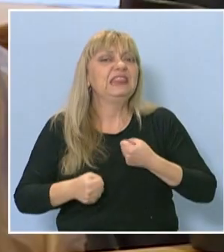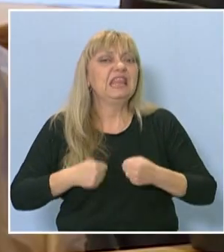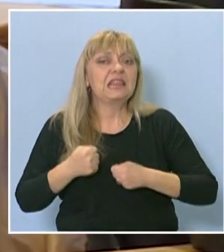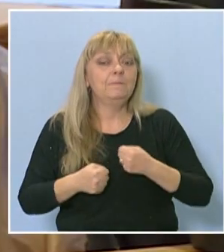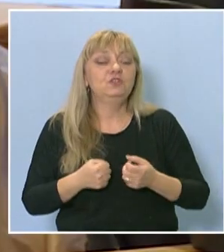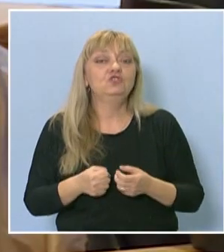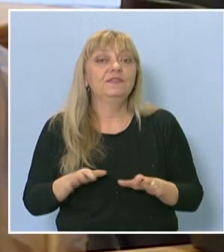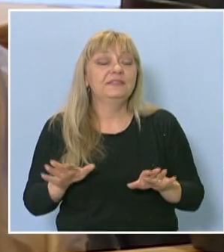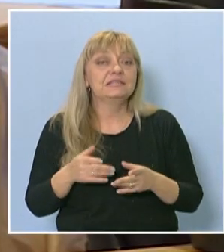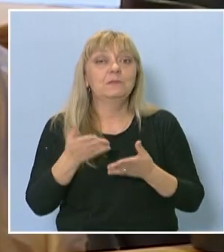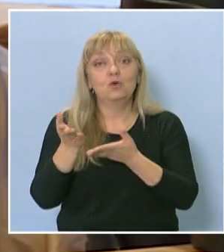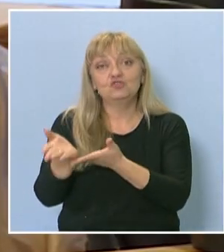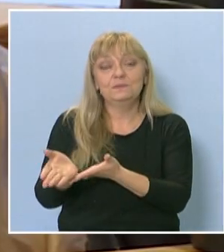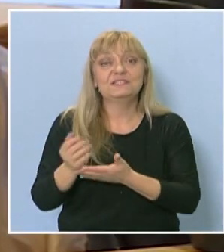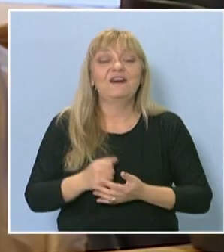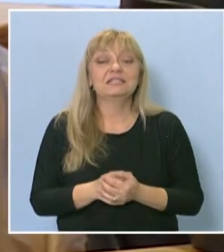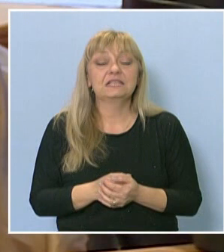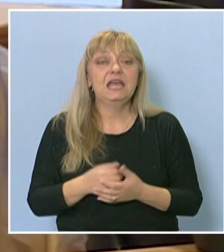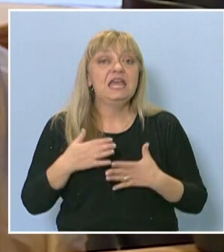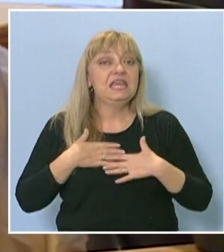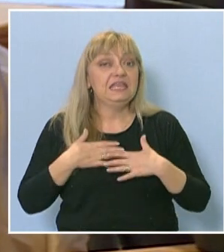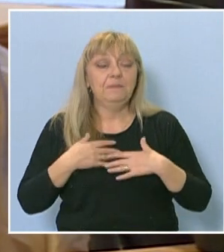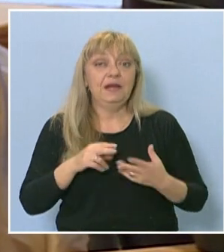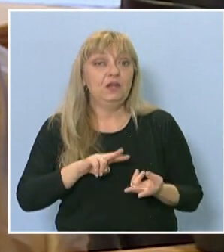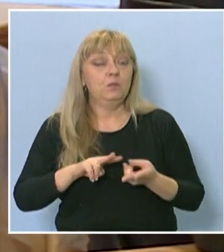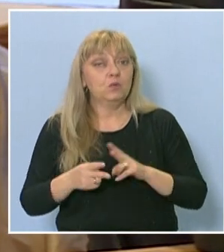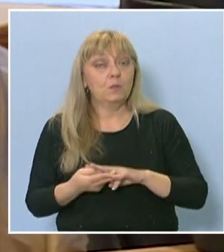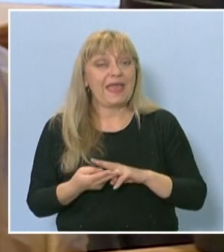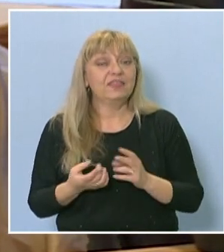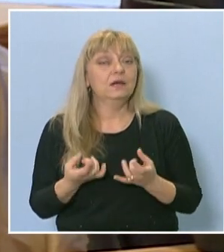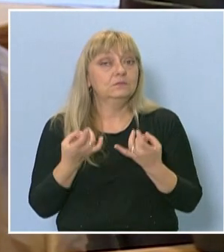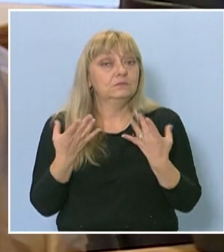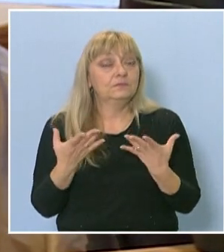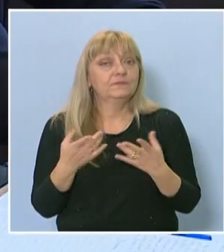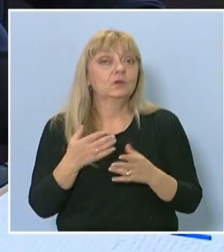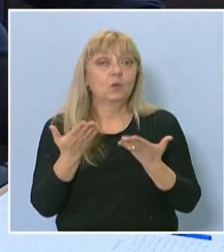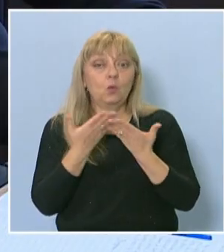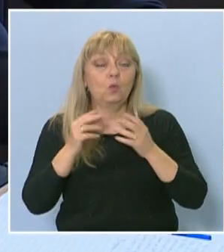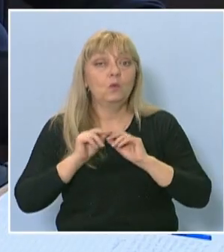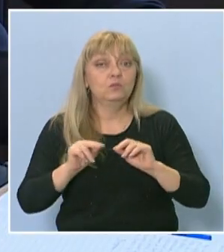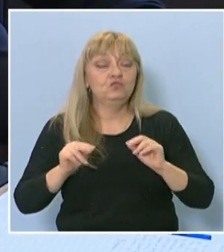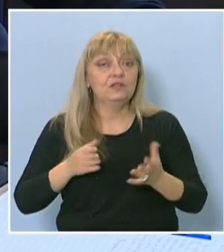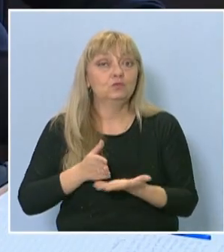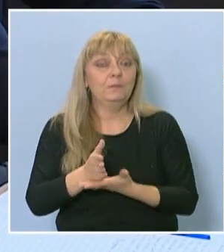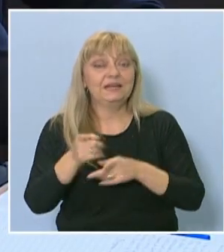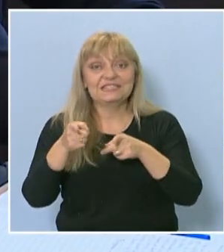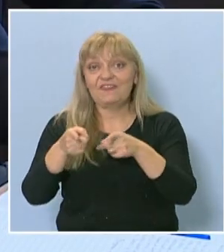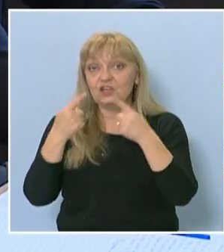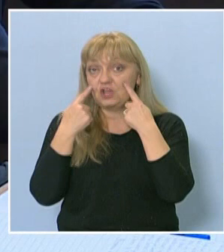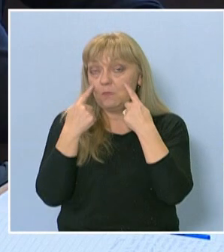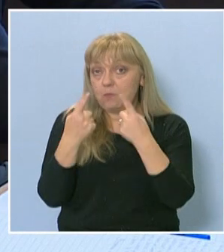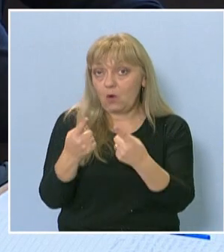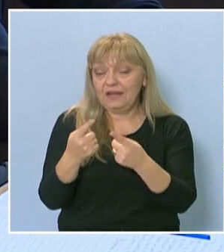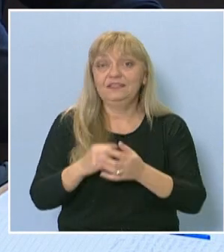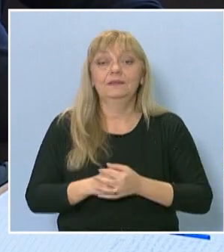Да започнем с вас. Има ли промяна, усъвременяване на обучението през вашия поглед, през вашето